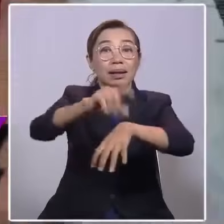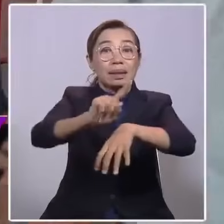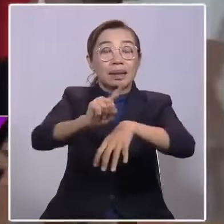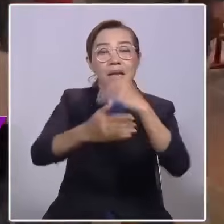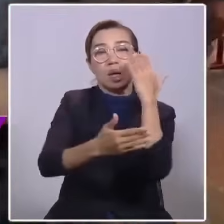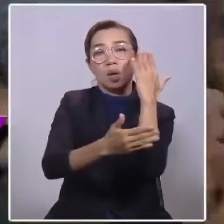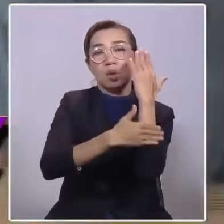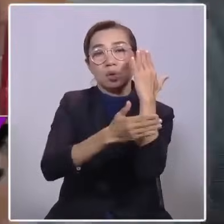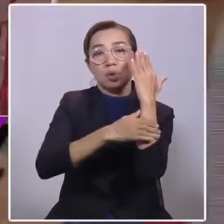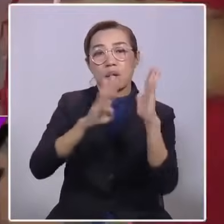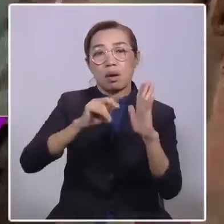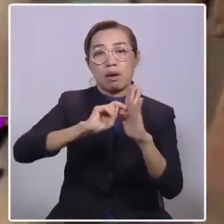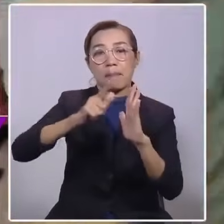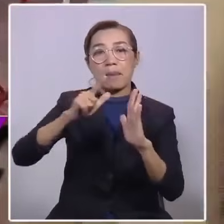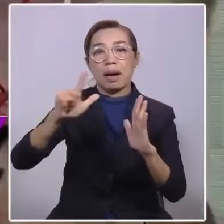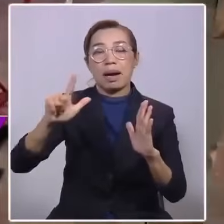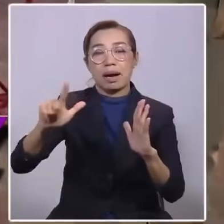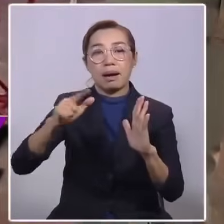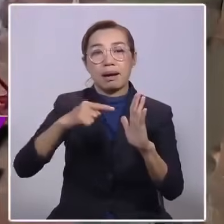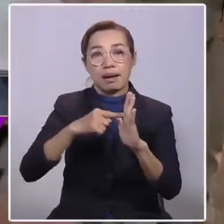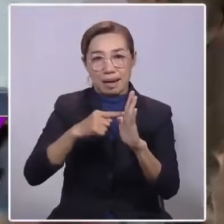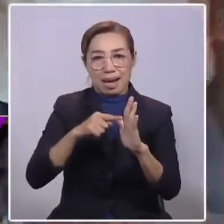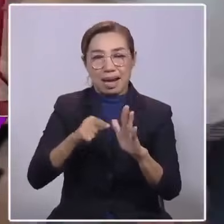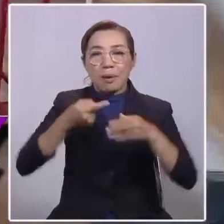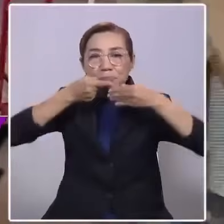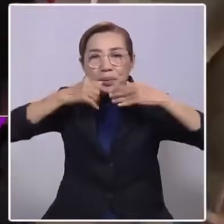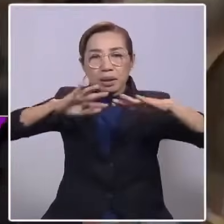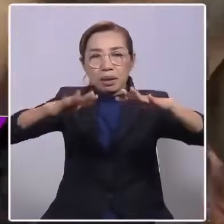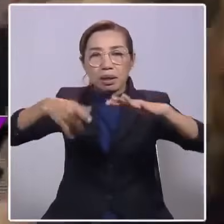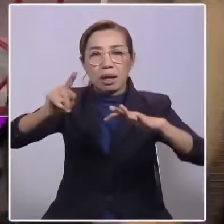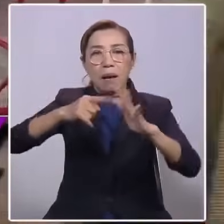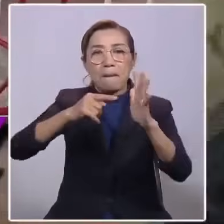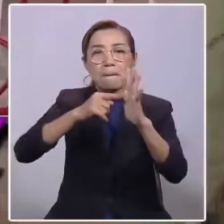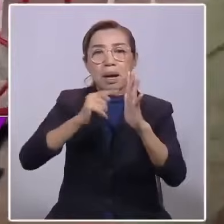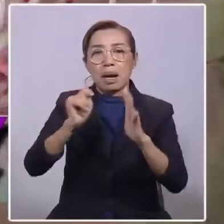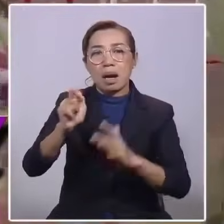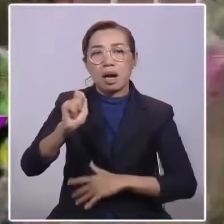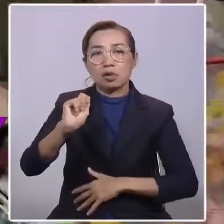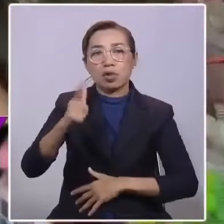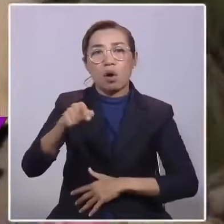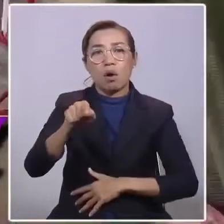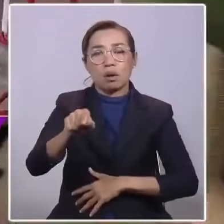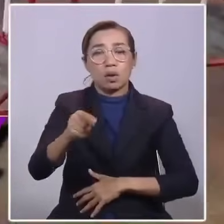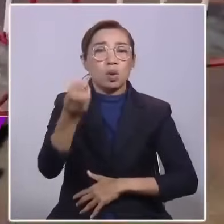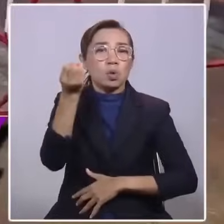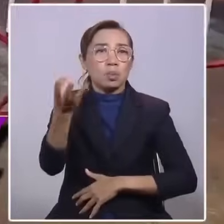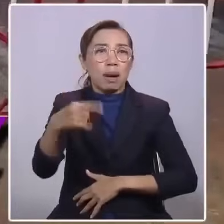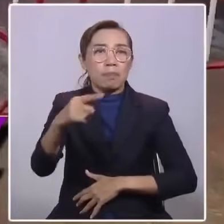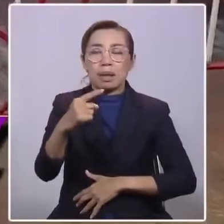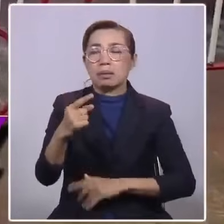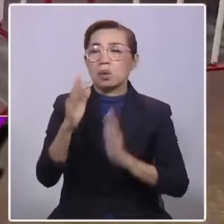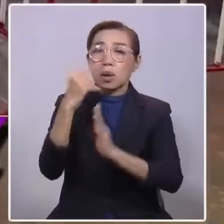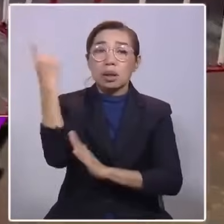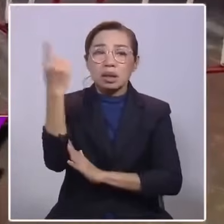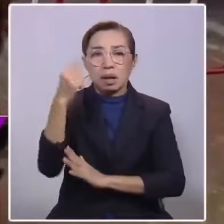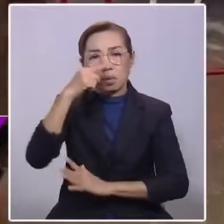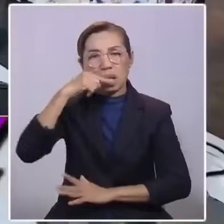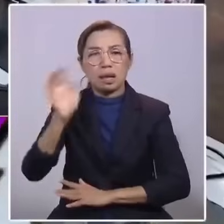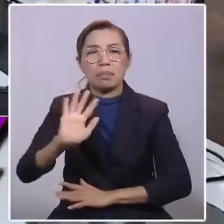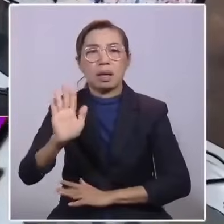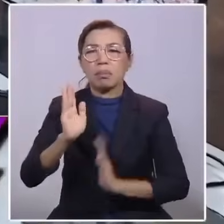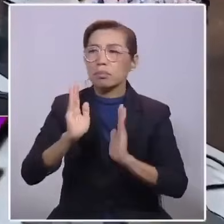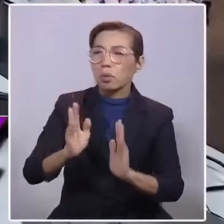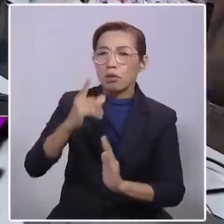บางลาหาดป่าตองนะคะอำเภอกระทู้จังหวัดภูเก็ตส่วนใหญ่ภูเก็ตก็จะเป็นนักท่องเที่ยวต่างชาติอยู่แล้วนะคะซึ่งท่านผู้ว่าบอก